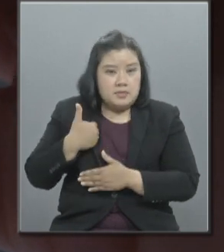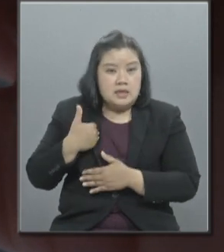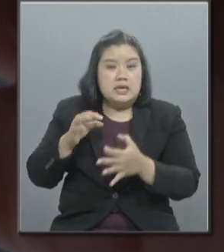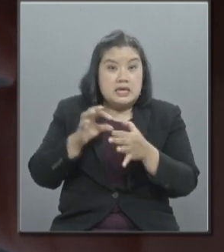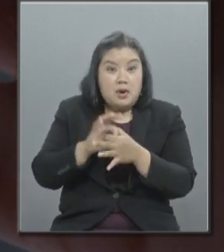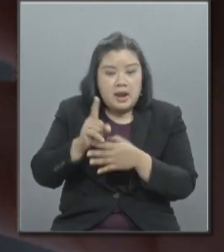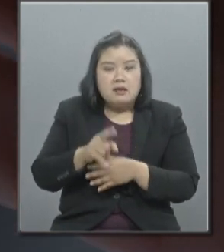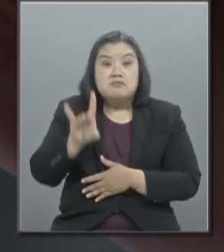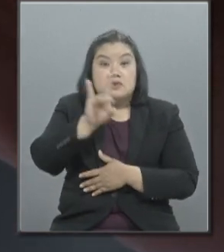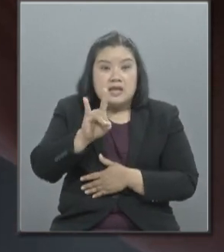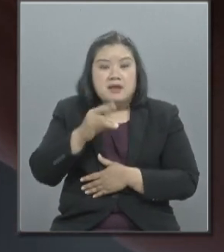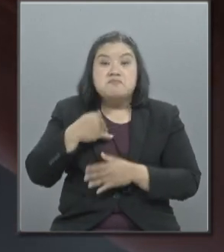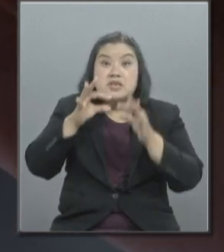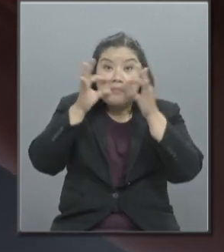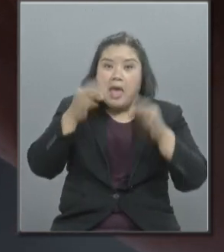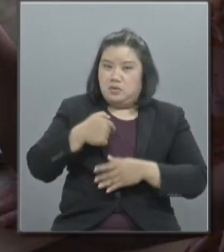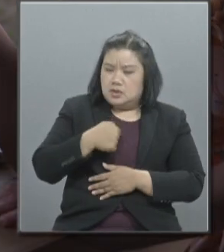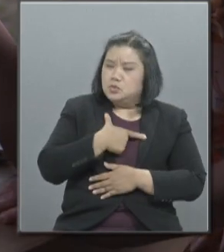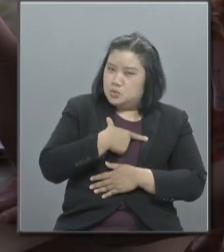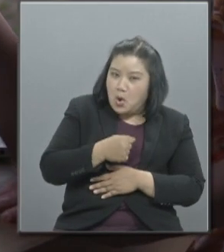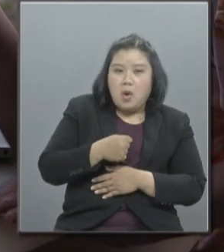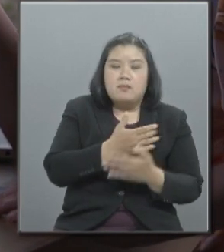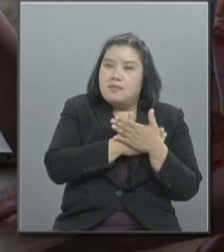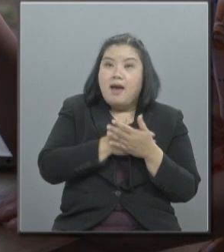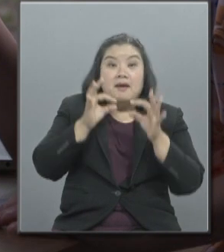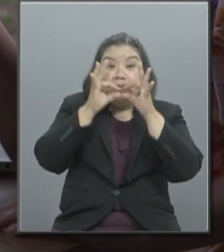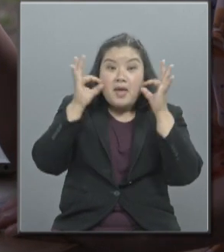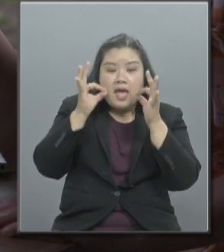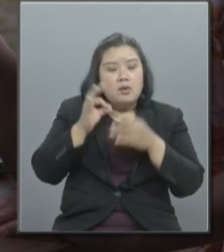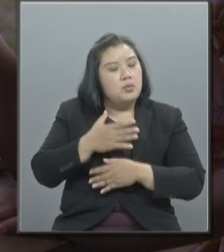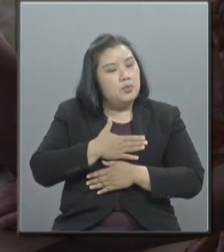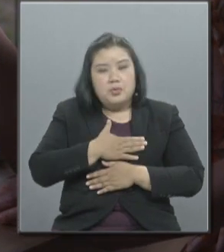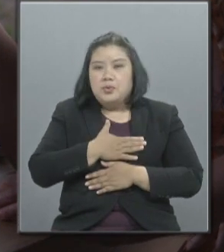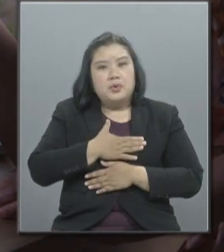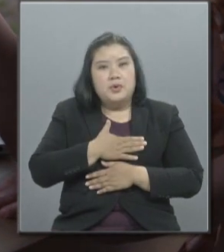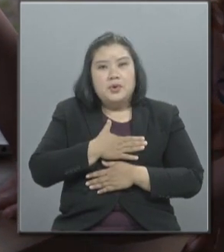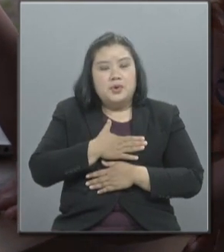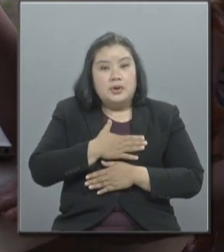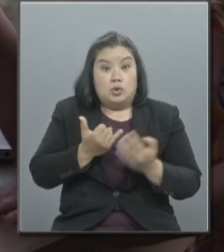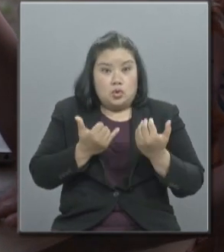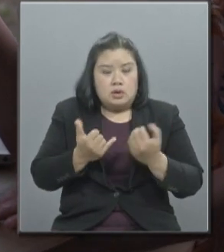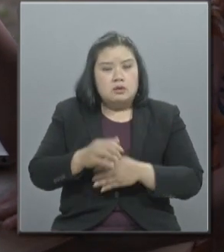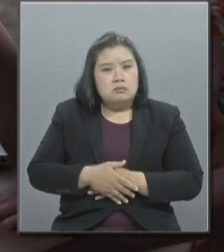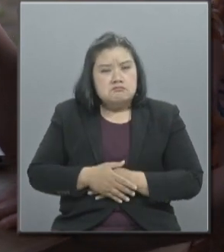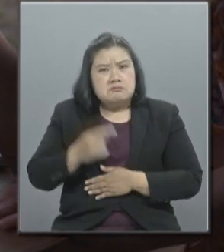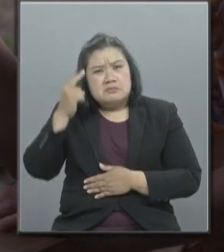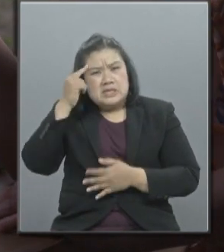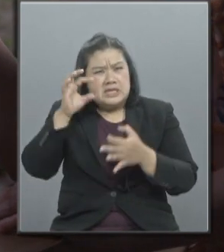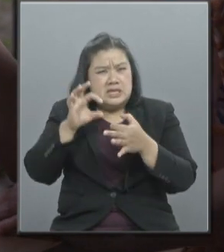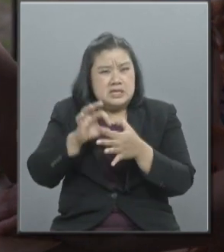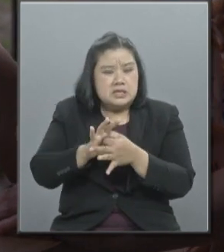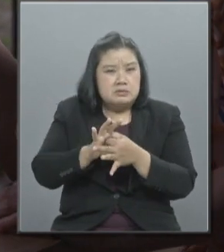แมวอ่ะซึ่งพี่เป็นคนชอบแมวเป็นแฟนคลับเลยยิ่งถูกใจมากแต่ตอนนี้มันจะเป็นเรื่องของล่าสุดมันน่าจ